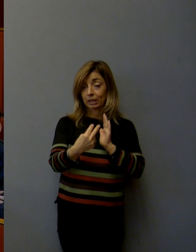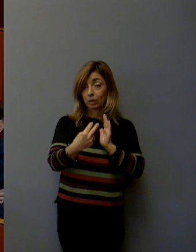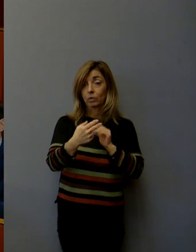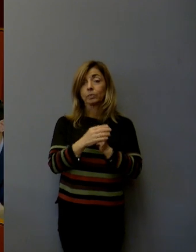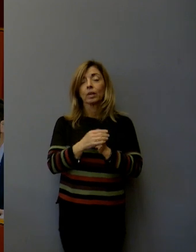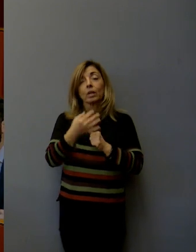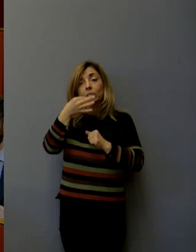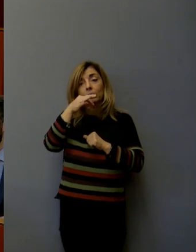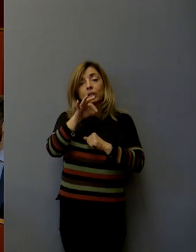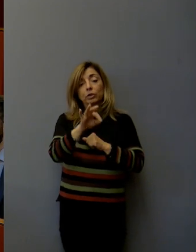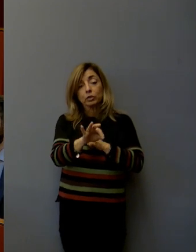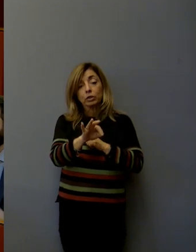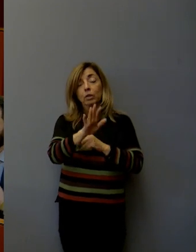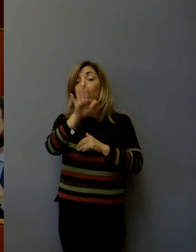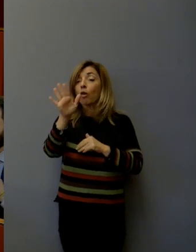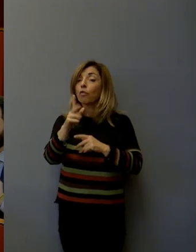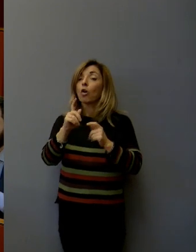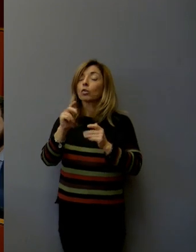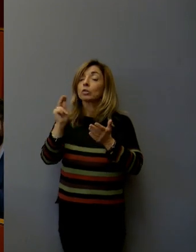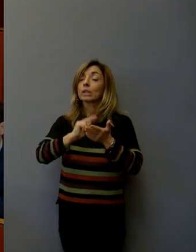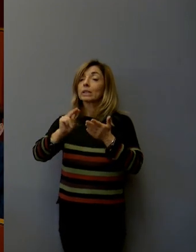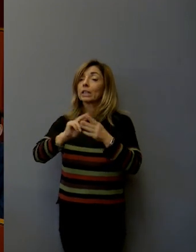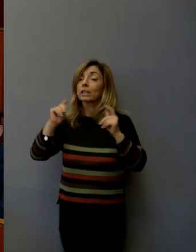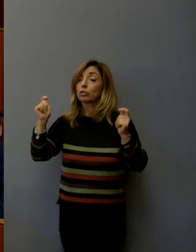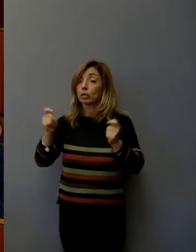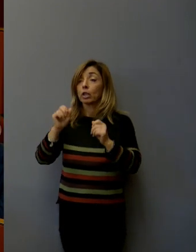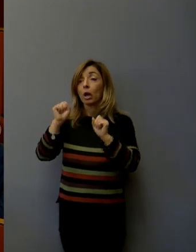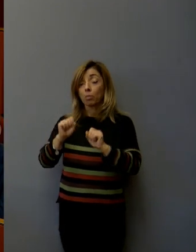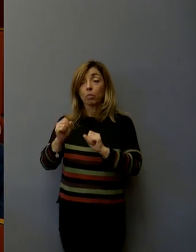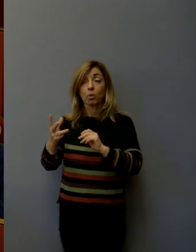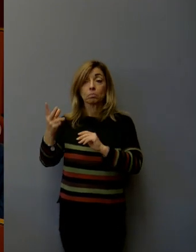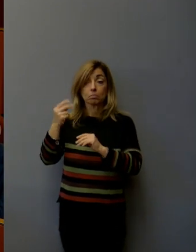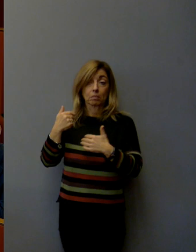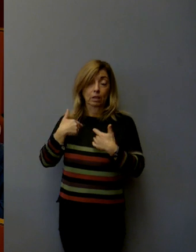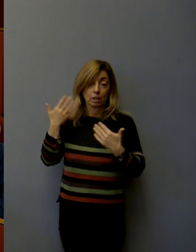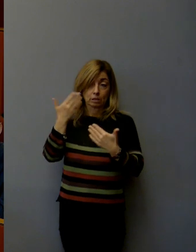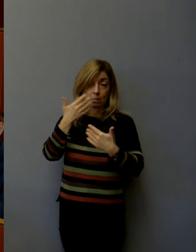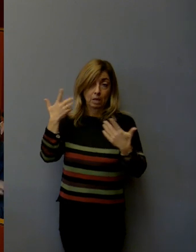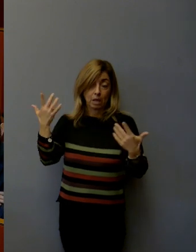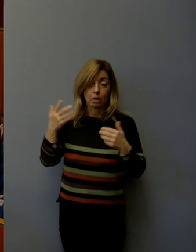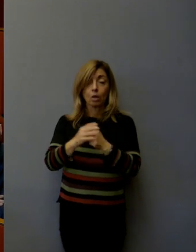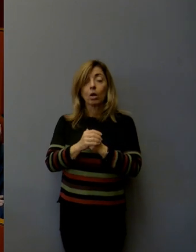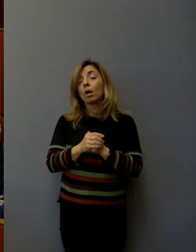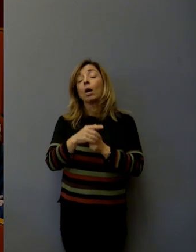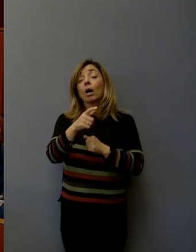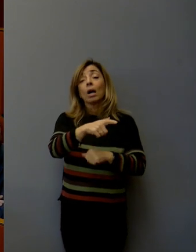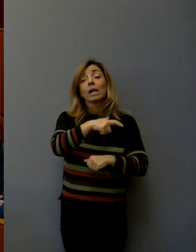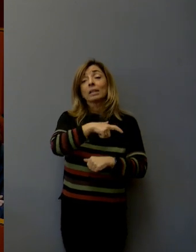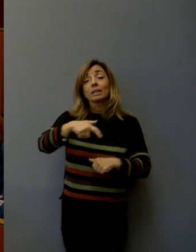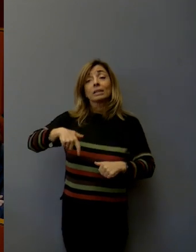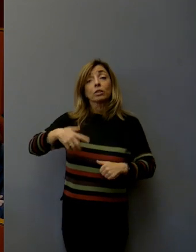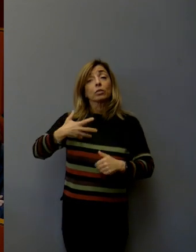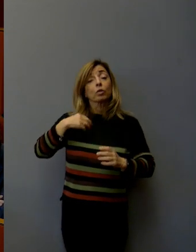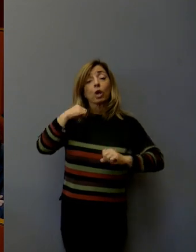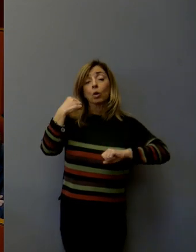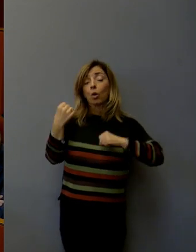non so magari la segreteria generale può darmi un parere Magari sbaglio che il sindaco abbia tenuto un contegno scorretto